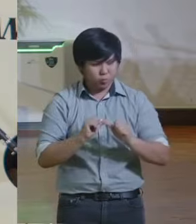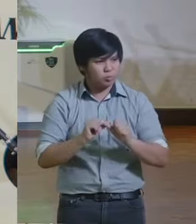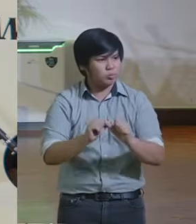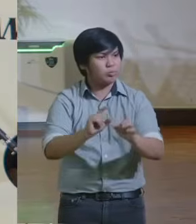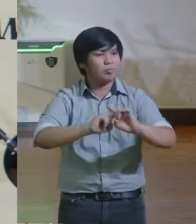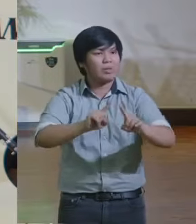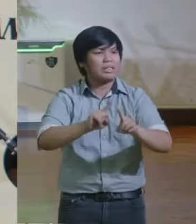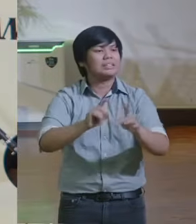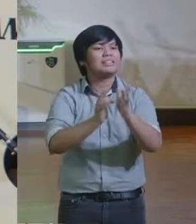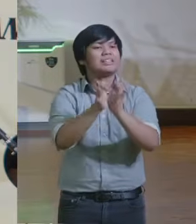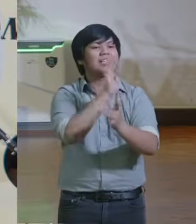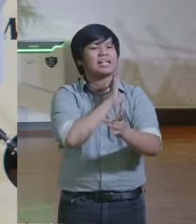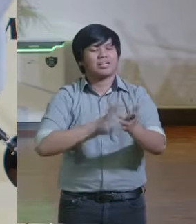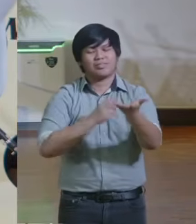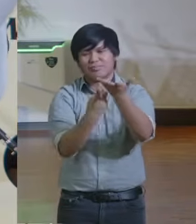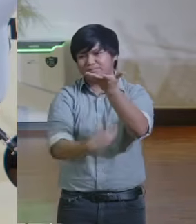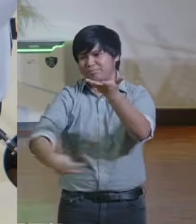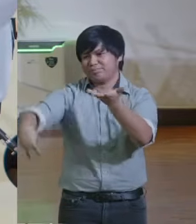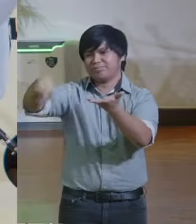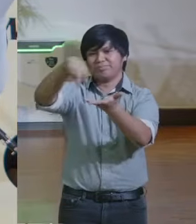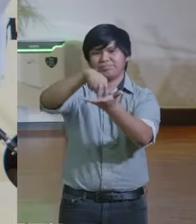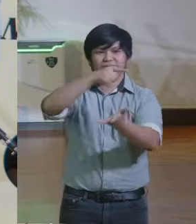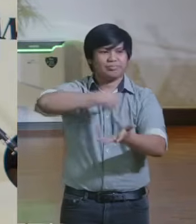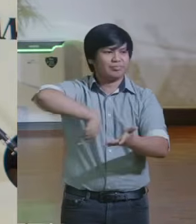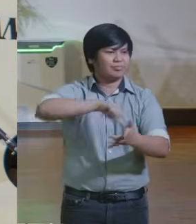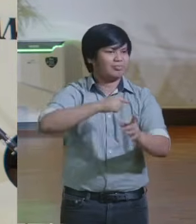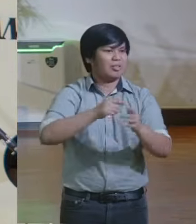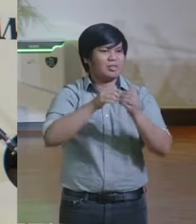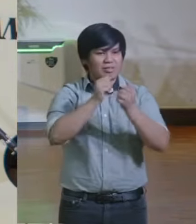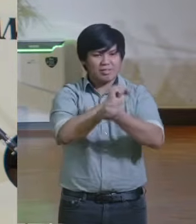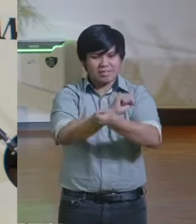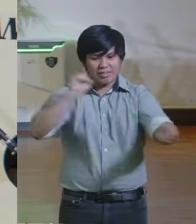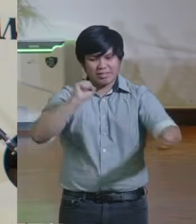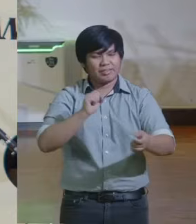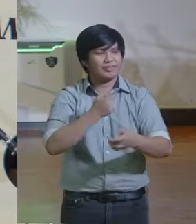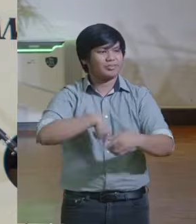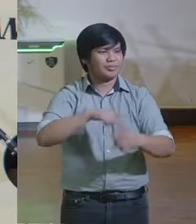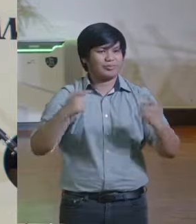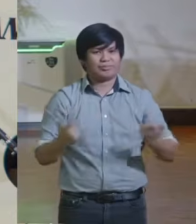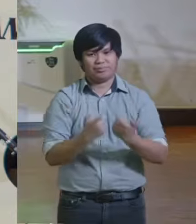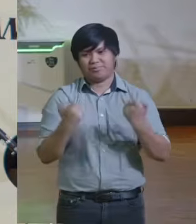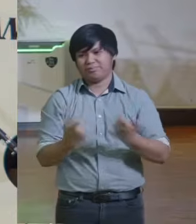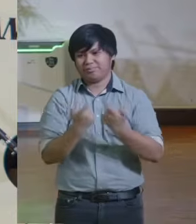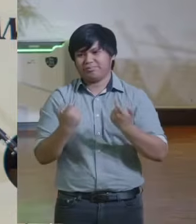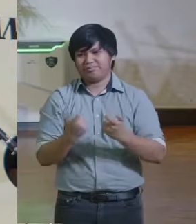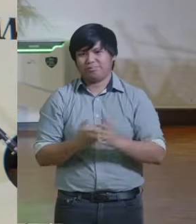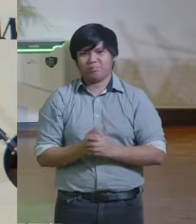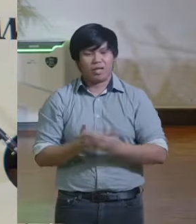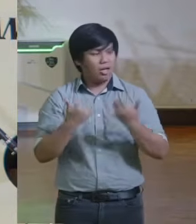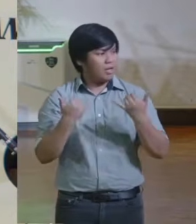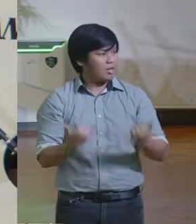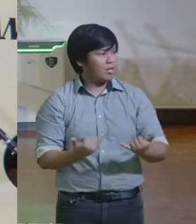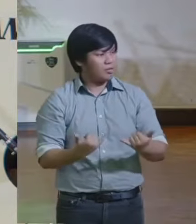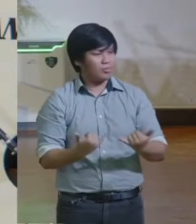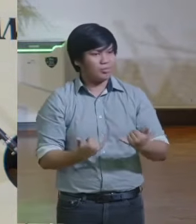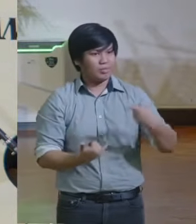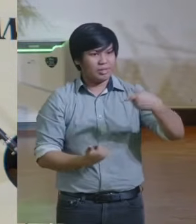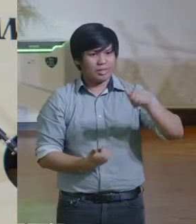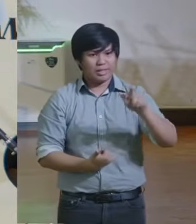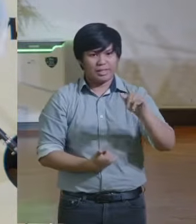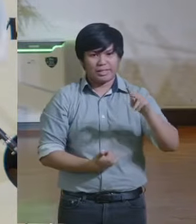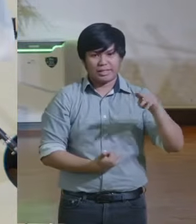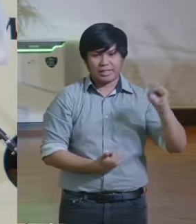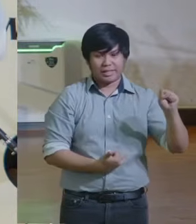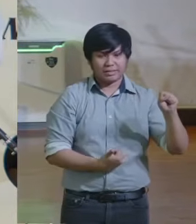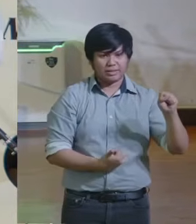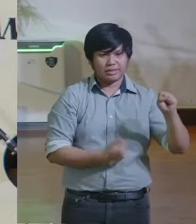kaluluwa. So kung si Paul ay nagbabati sa mga Galatians, ang kanyang pananalangin ay